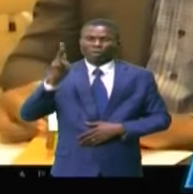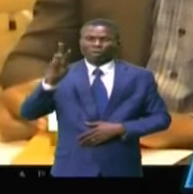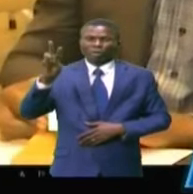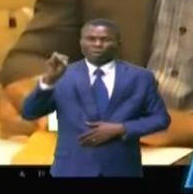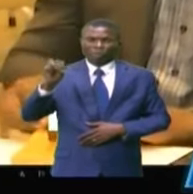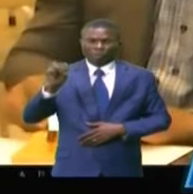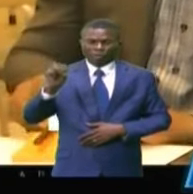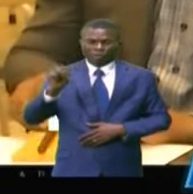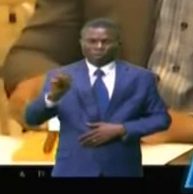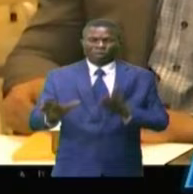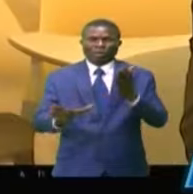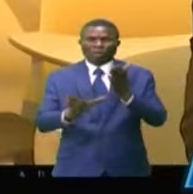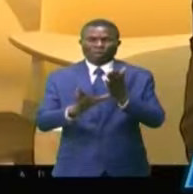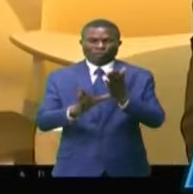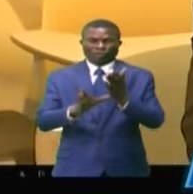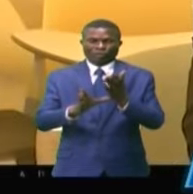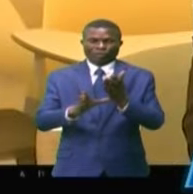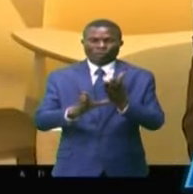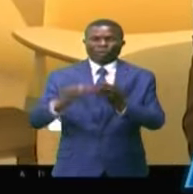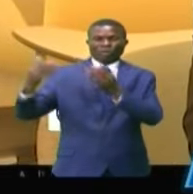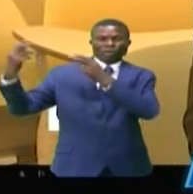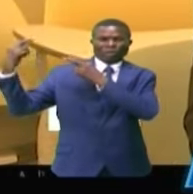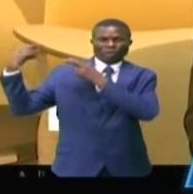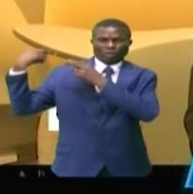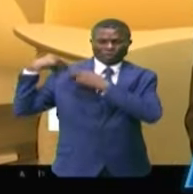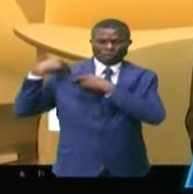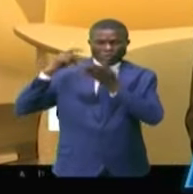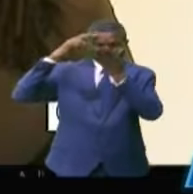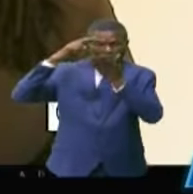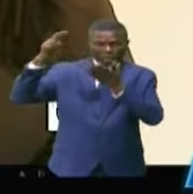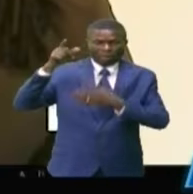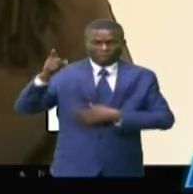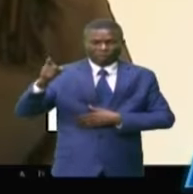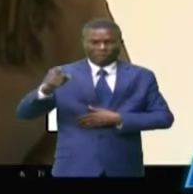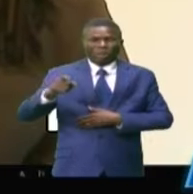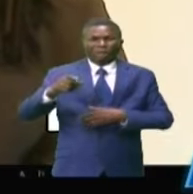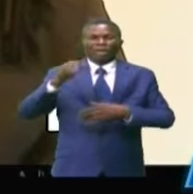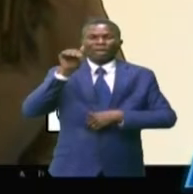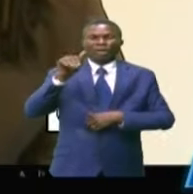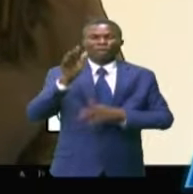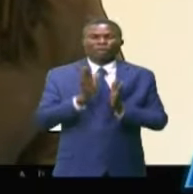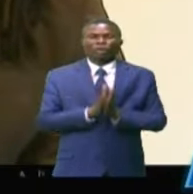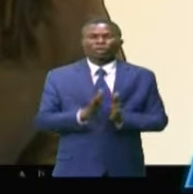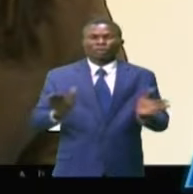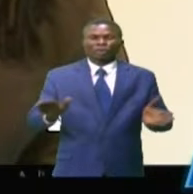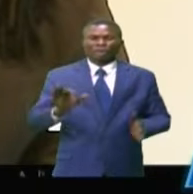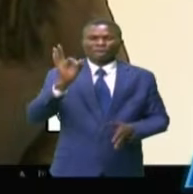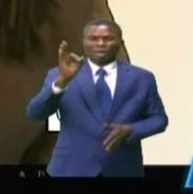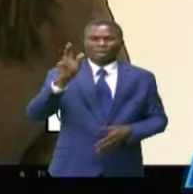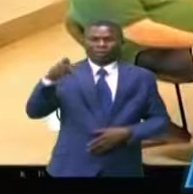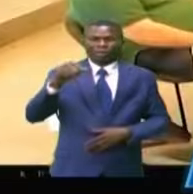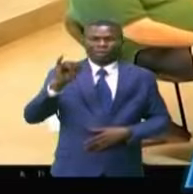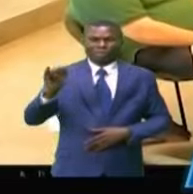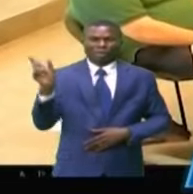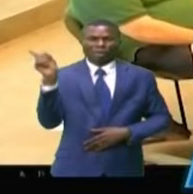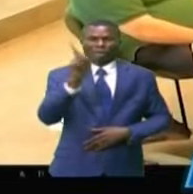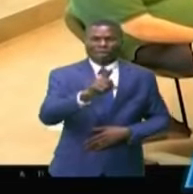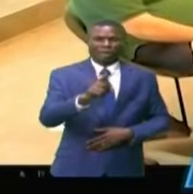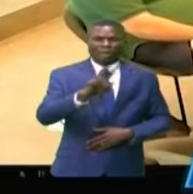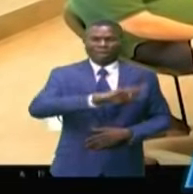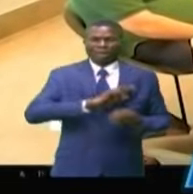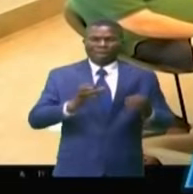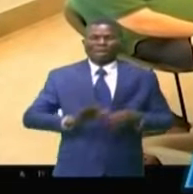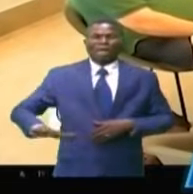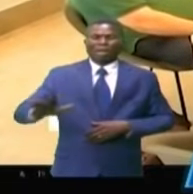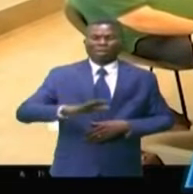de vice-recteur de l'université de Sumun, le directeur général du FPI, Bertin Moudi-Moutisekedi, s'est rendu en République de